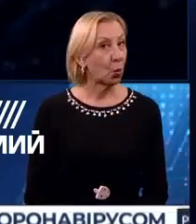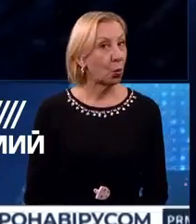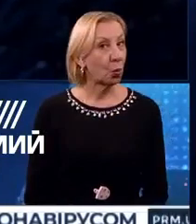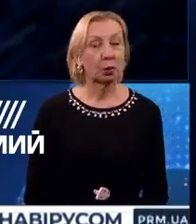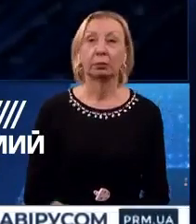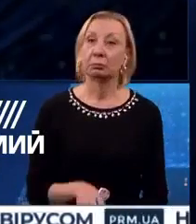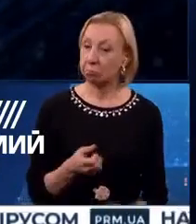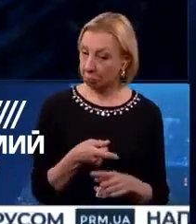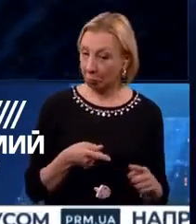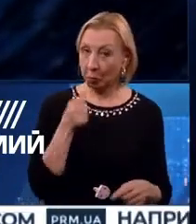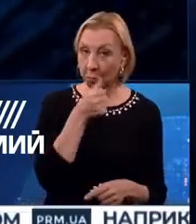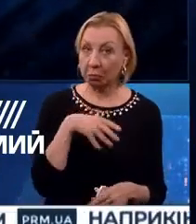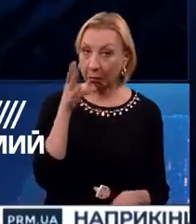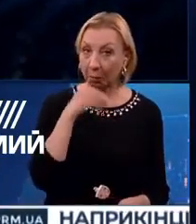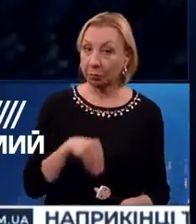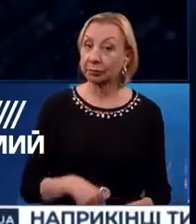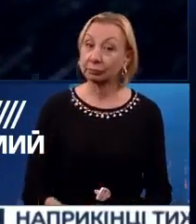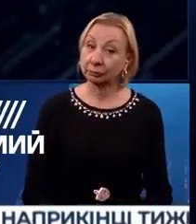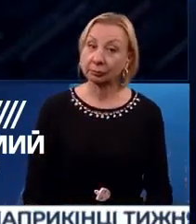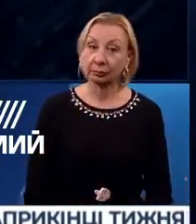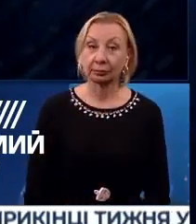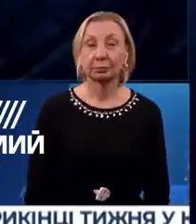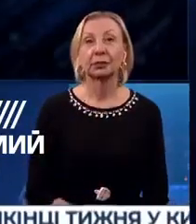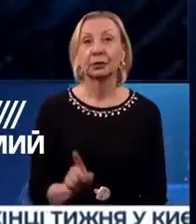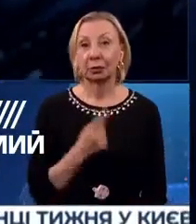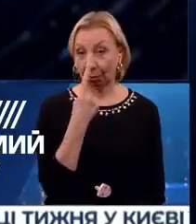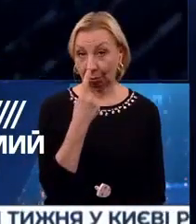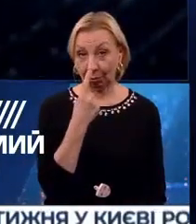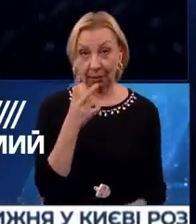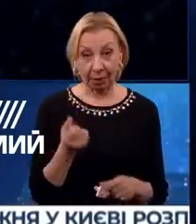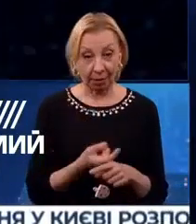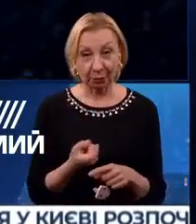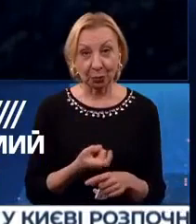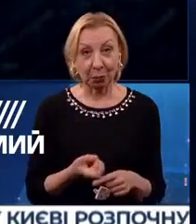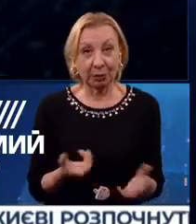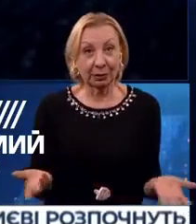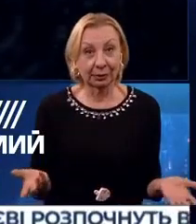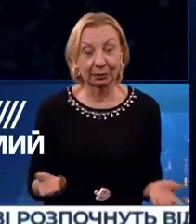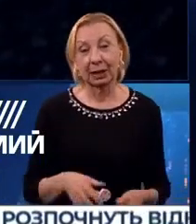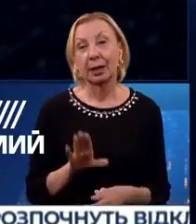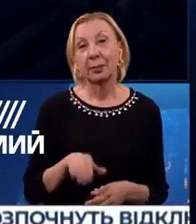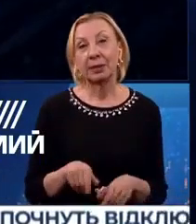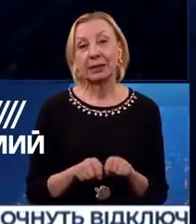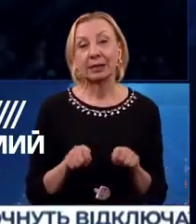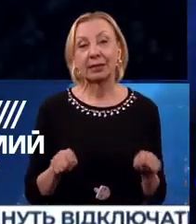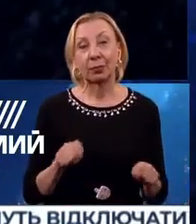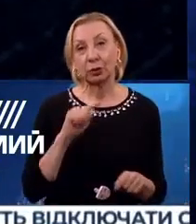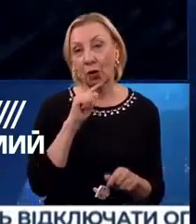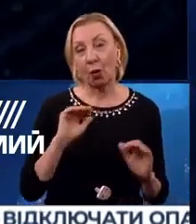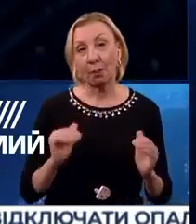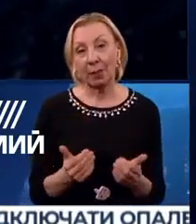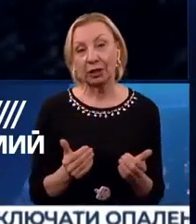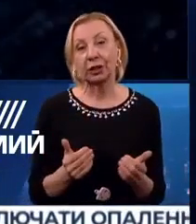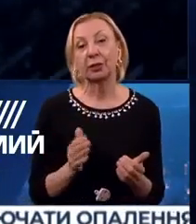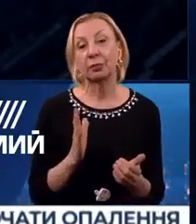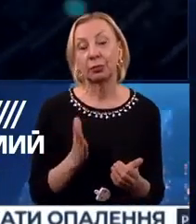півроку? Ну що, на картоплі чи що? Не знаю. Після запровадження обмежень у